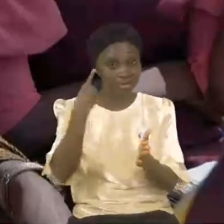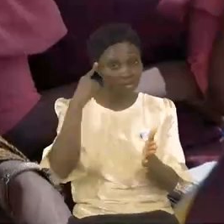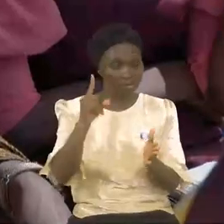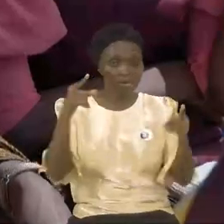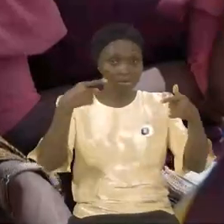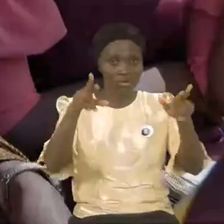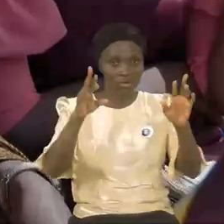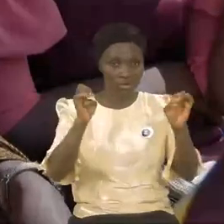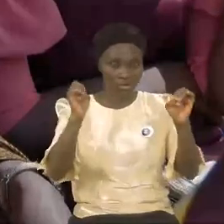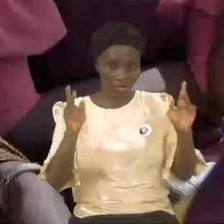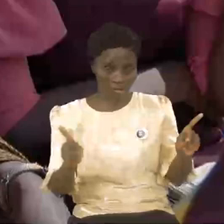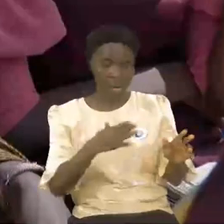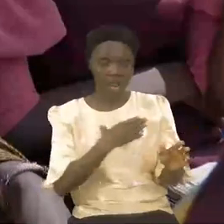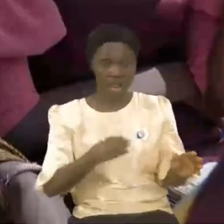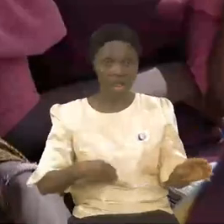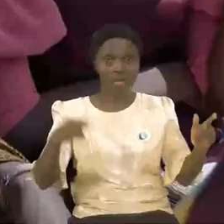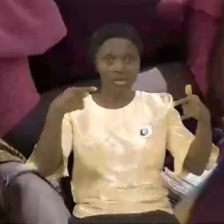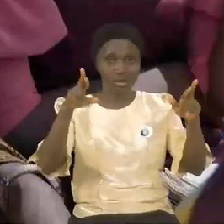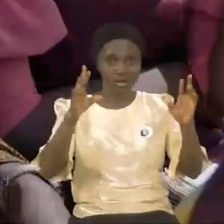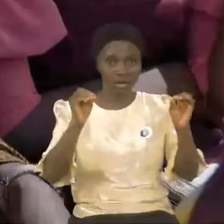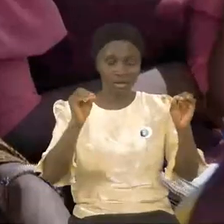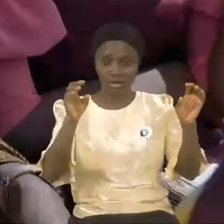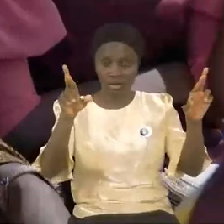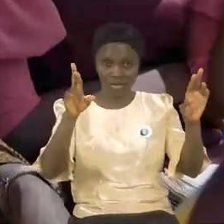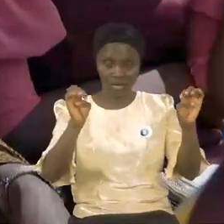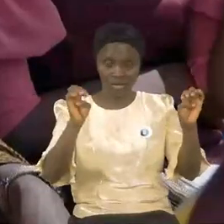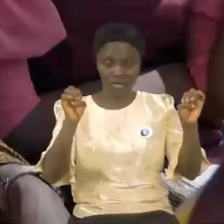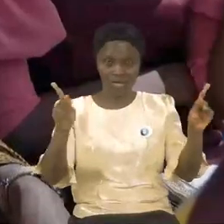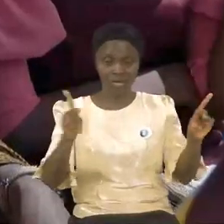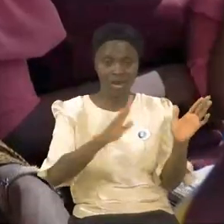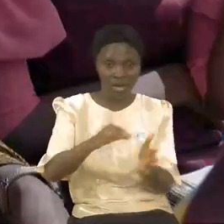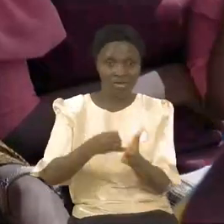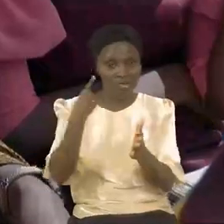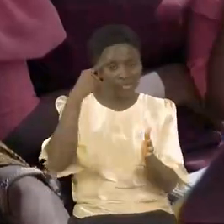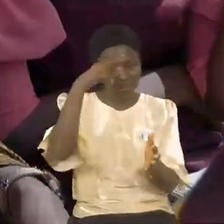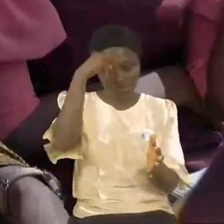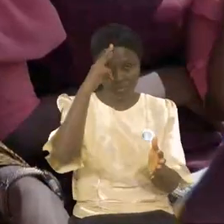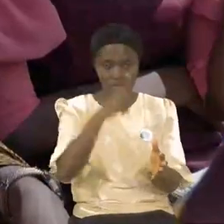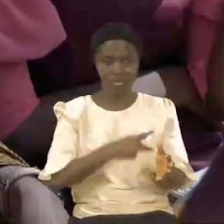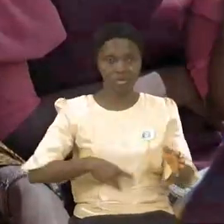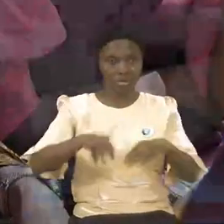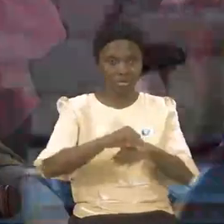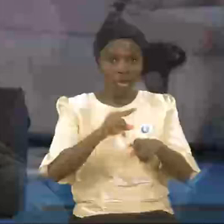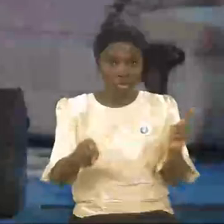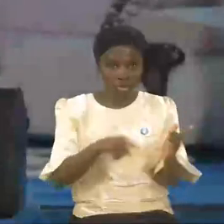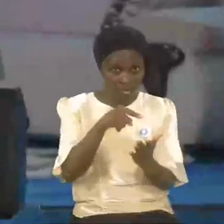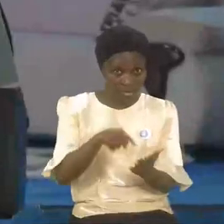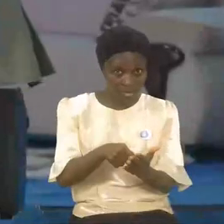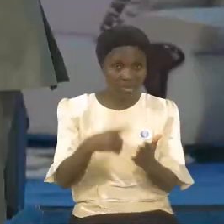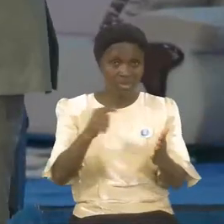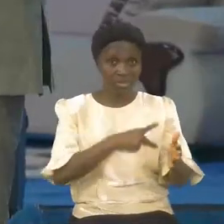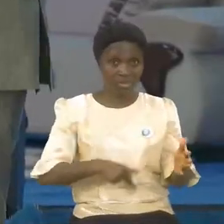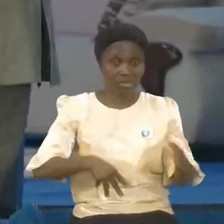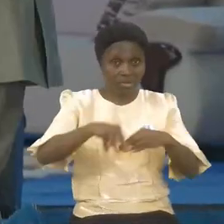royaume mais de Perse la méthode grec les Grecs au royaume